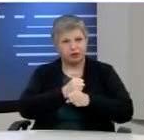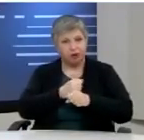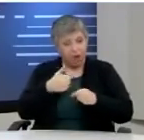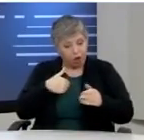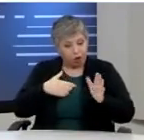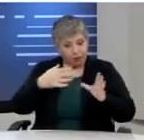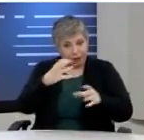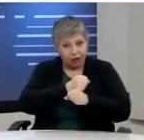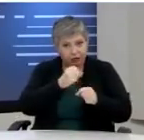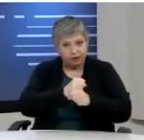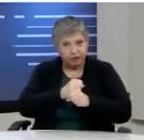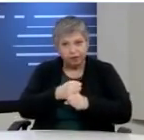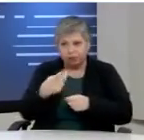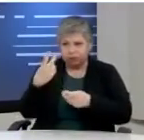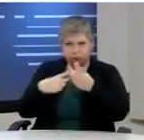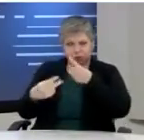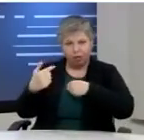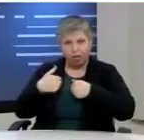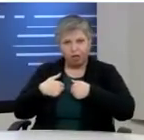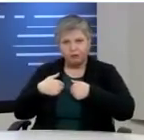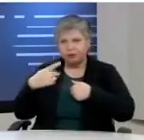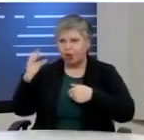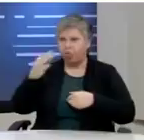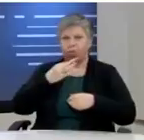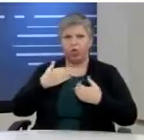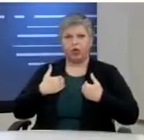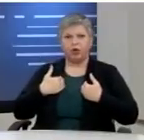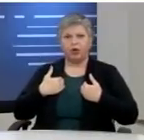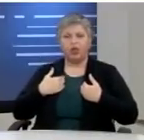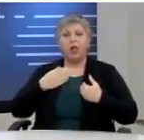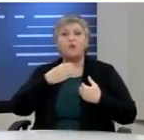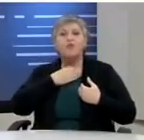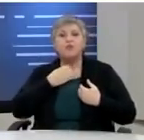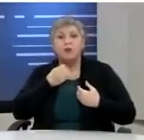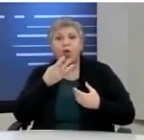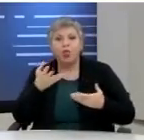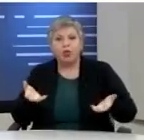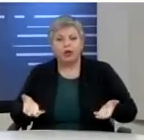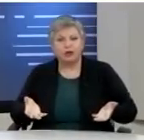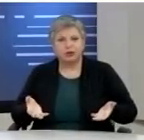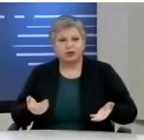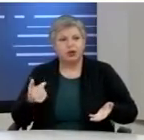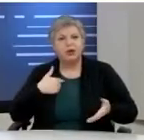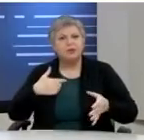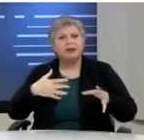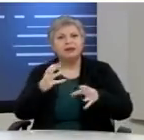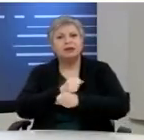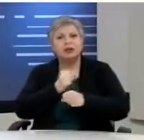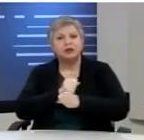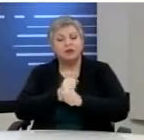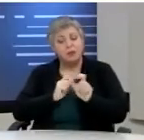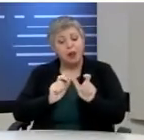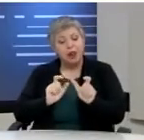πετύχατε. Τι πετύχαμε λοιπόν εμείς? Πετύχαμε πρώτον σύνθετο όνομα με γεωγραφικό